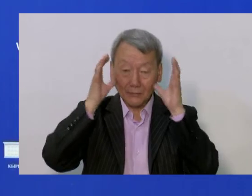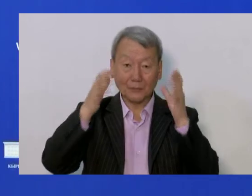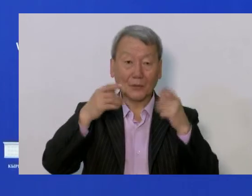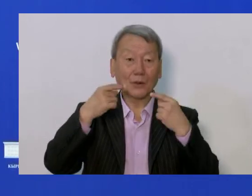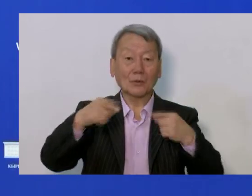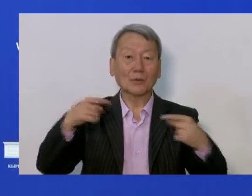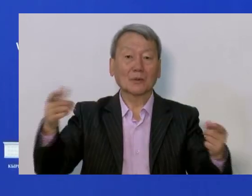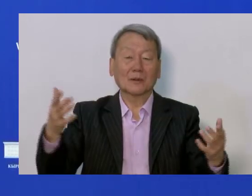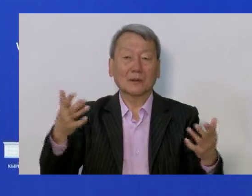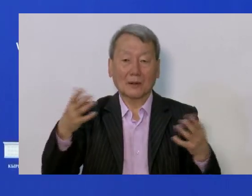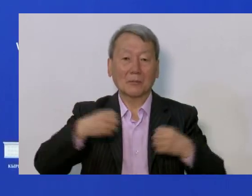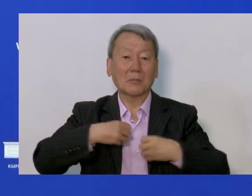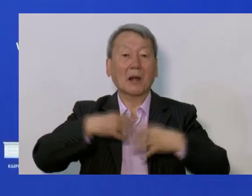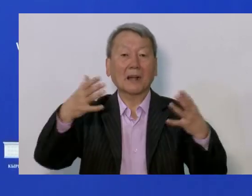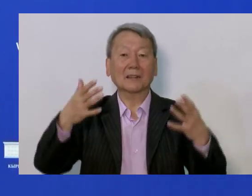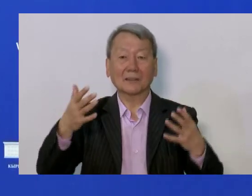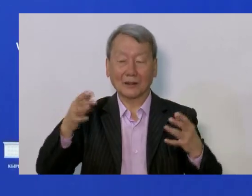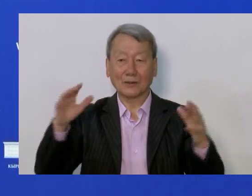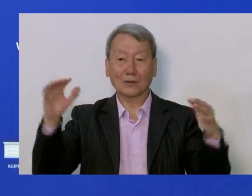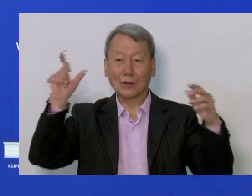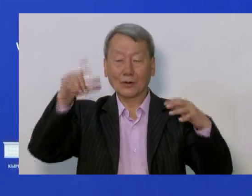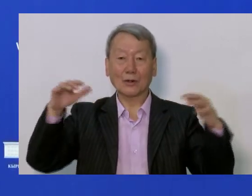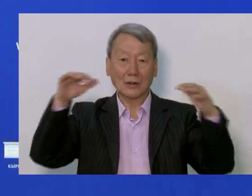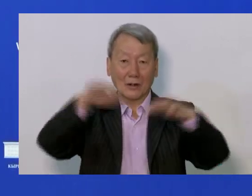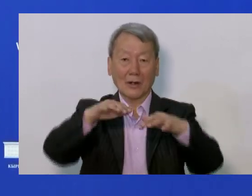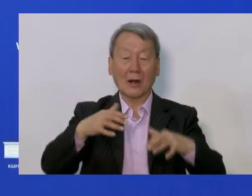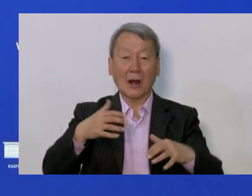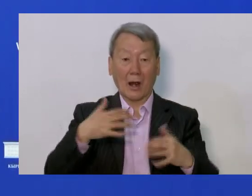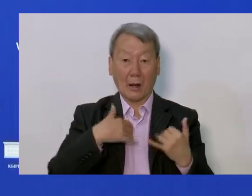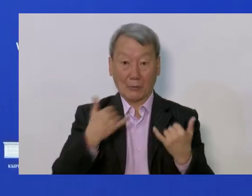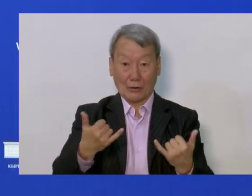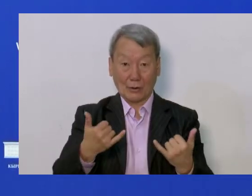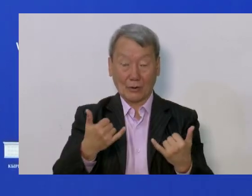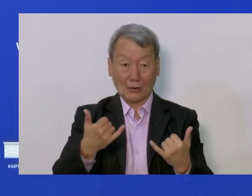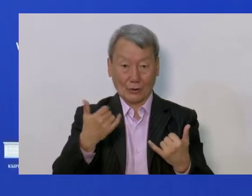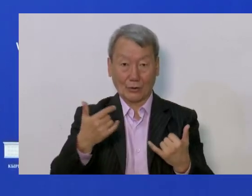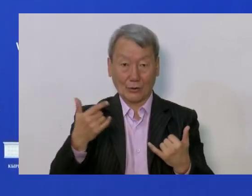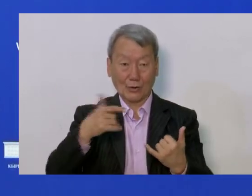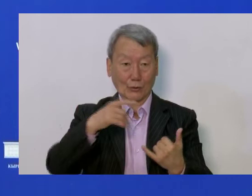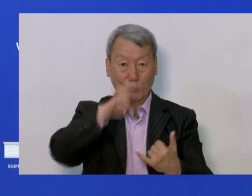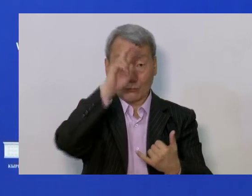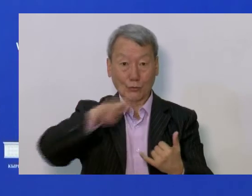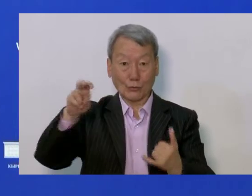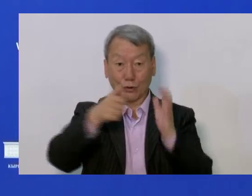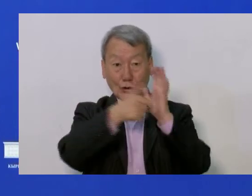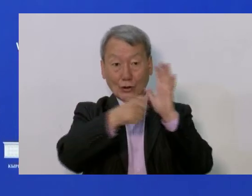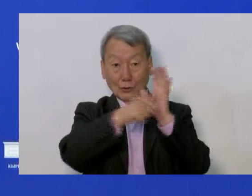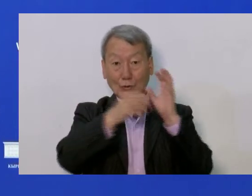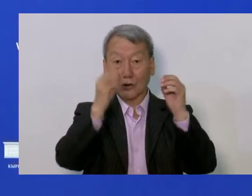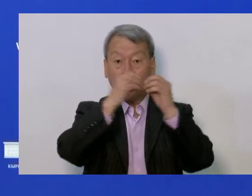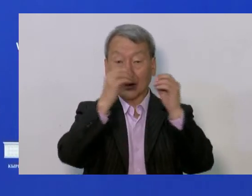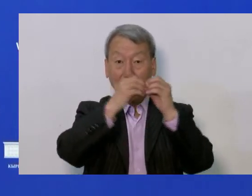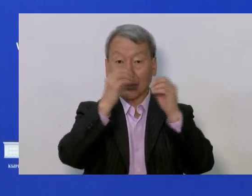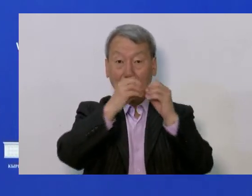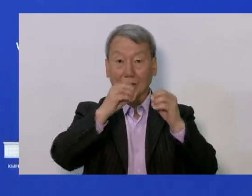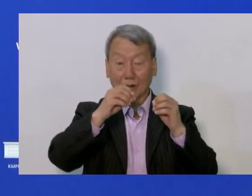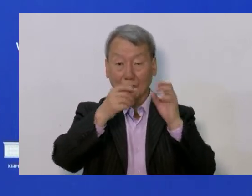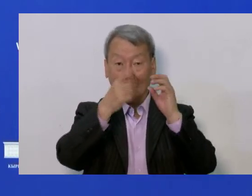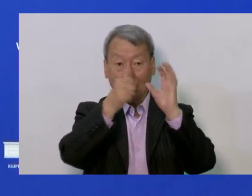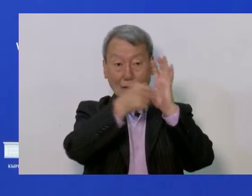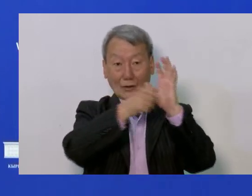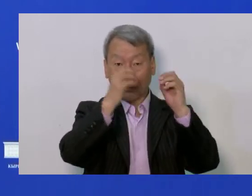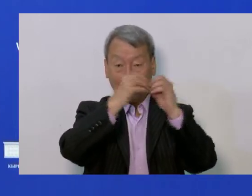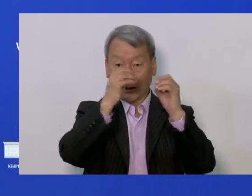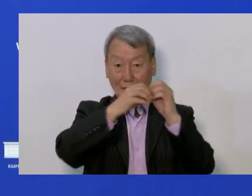другие торжества. Поэтому, учитывая эпидситуацию, учитывая, что в Бишкеке 610 случаев из